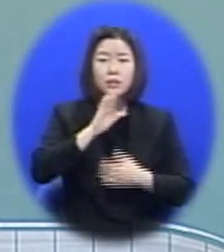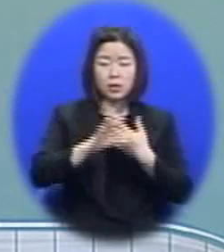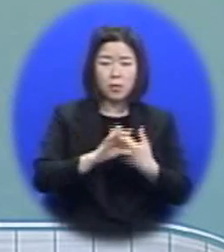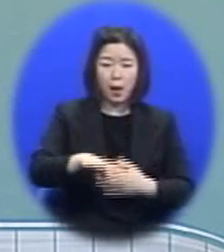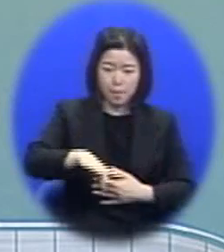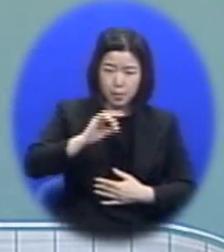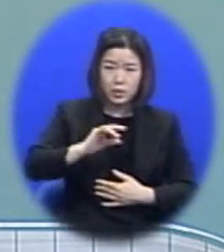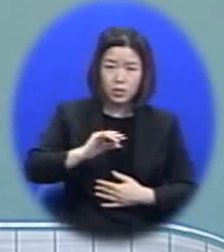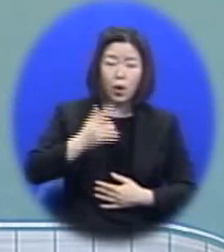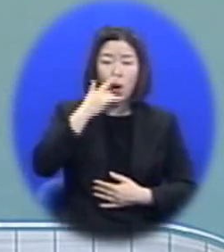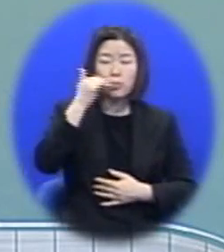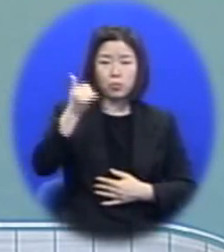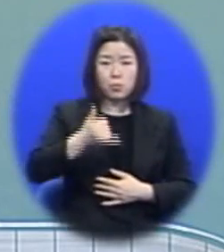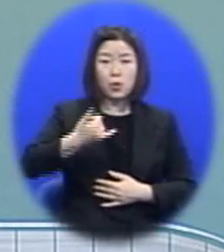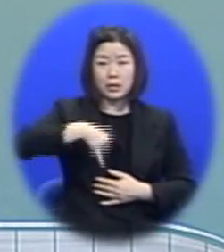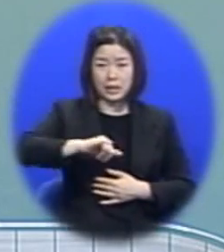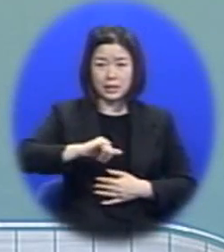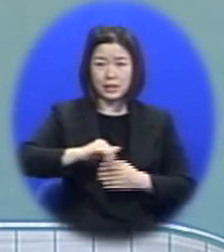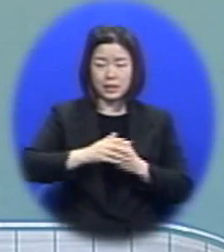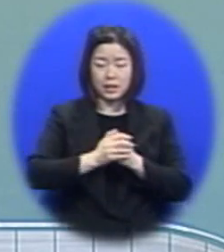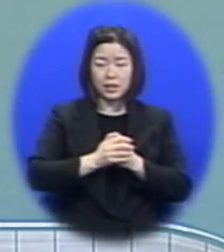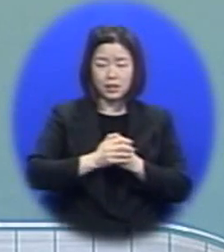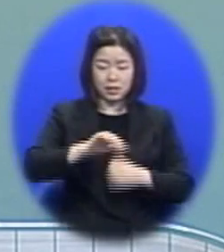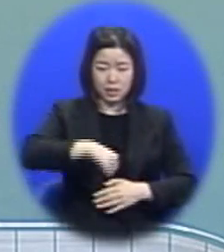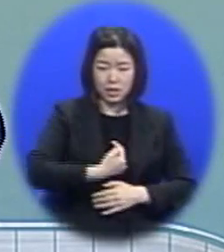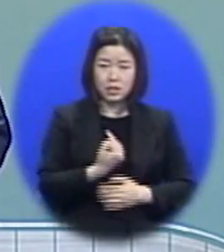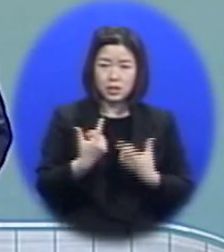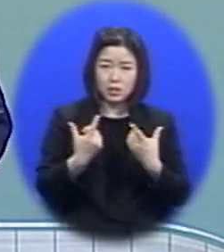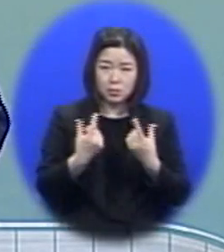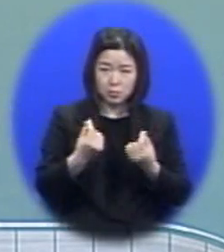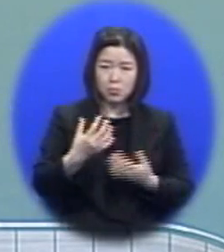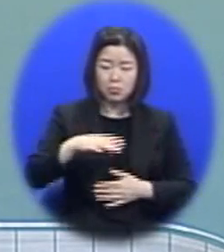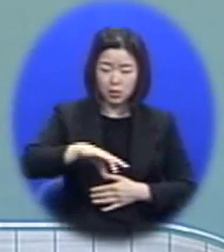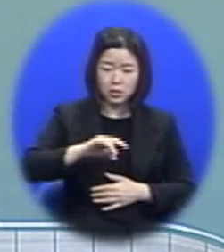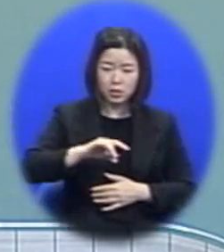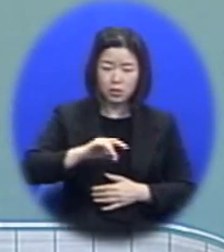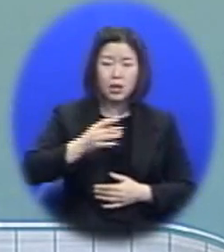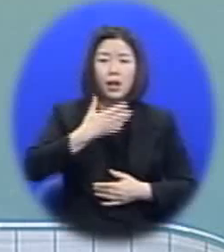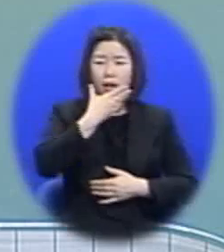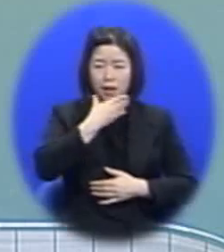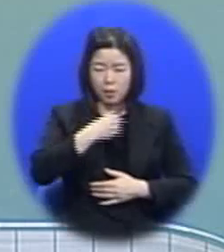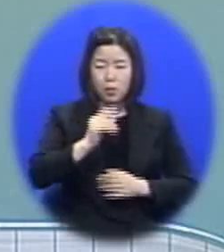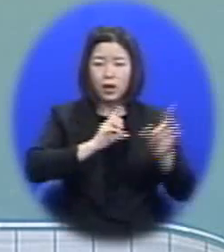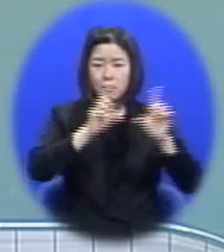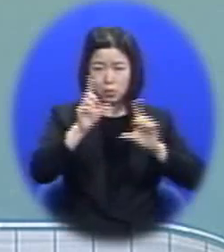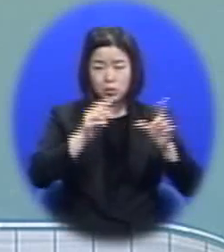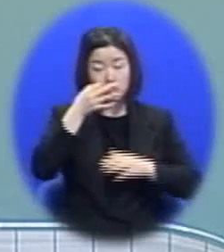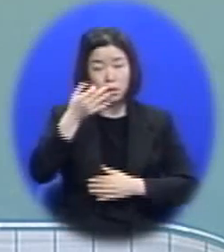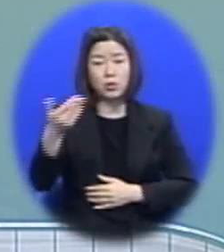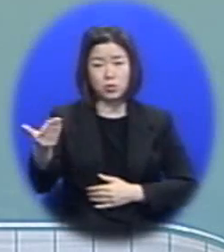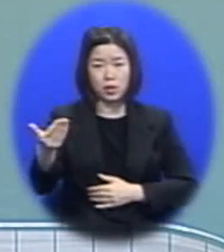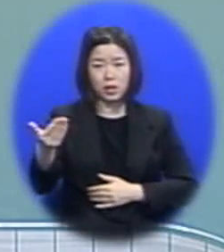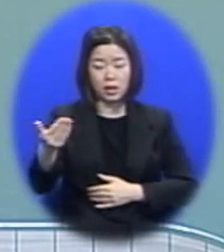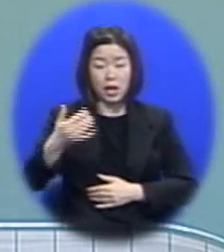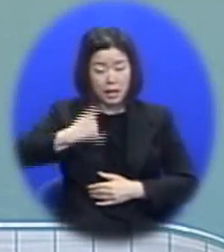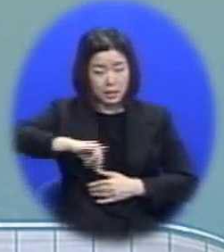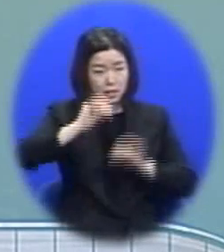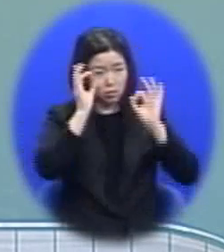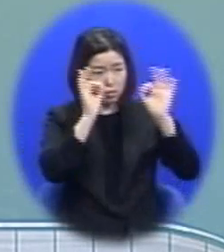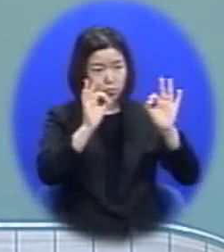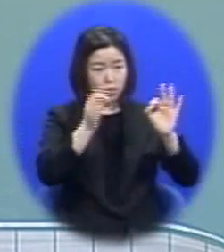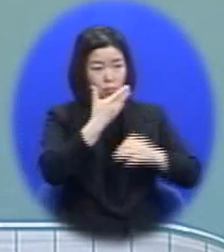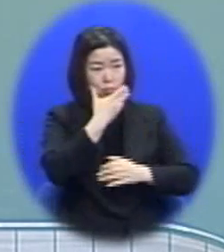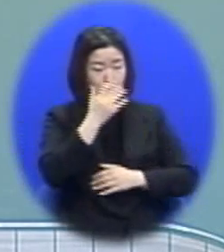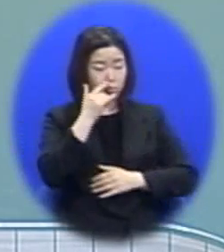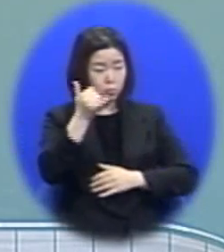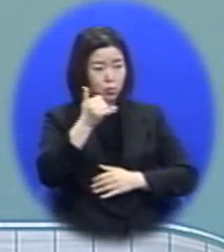때문에 행복한 다음에 자녀들이 볼 때 엄마 아빠가 너무나 행복한 사람이에요 기쁨이 있고